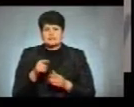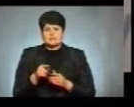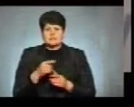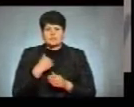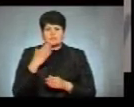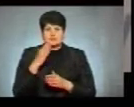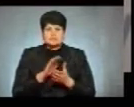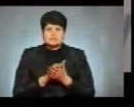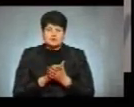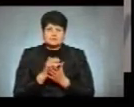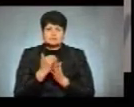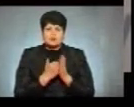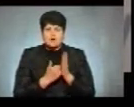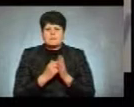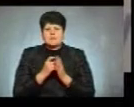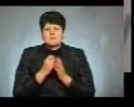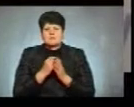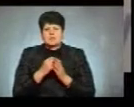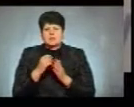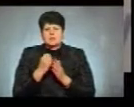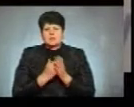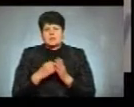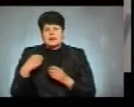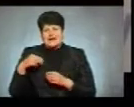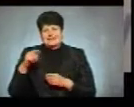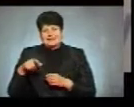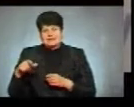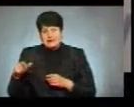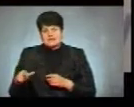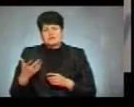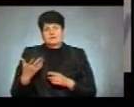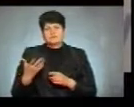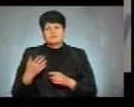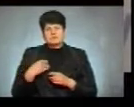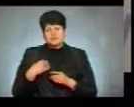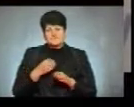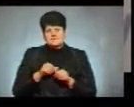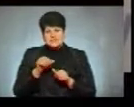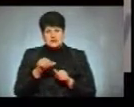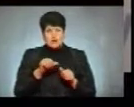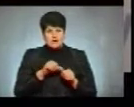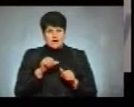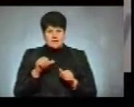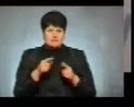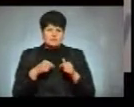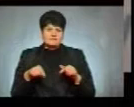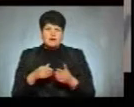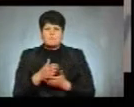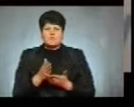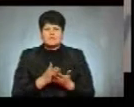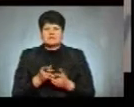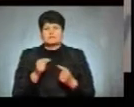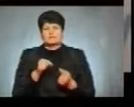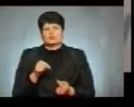з програмами кандидатів. Ми в зручному форматі виокремили позиції по конкретних сферах політики, за які